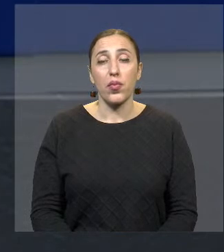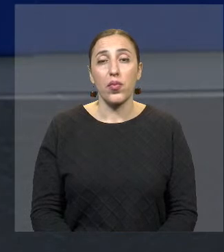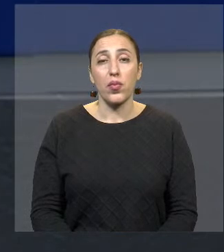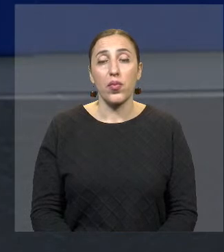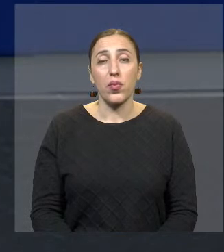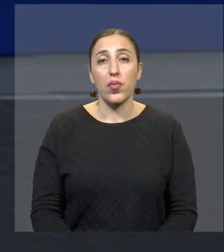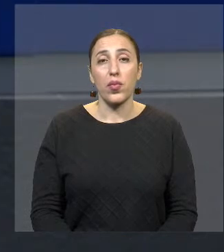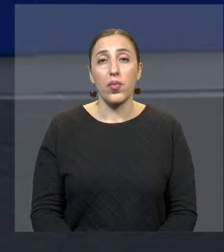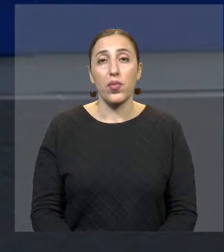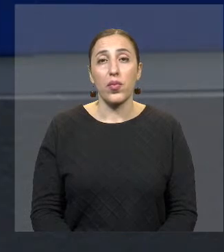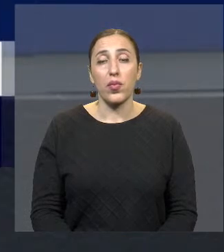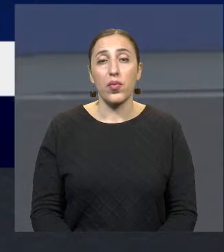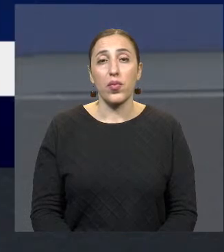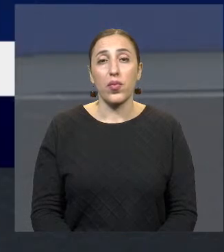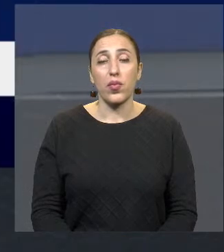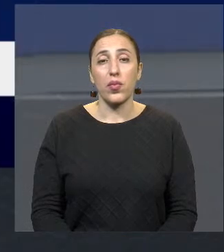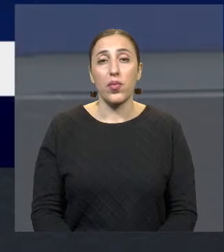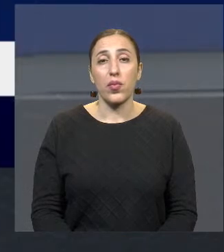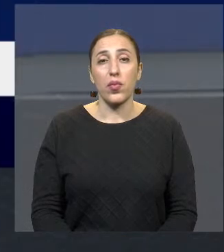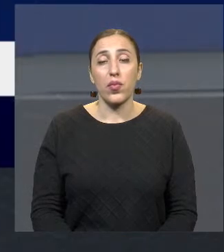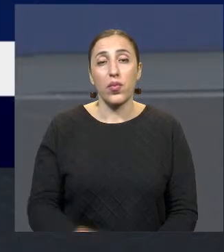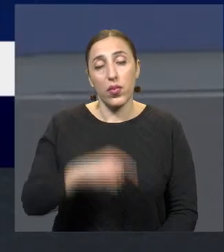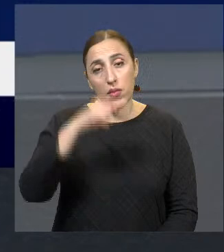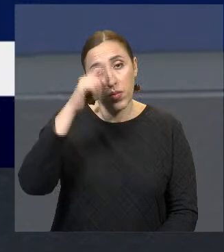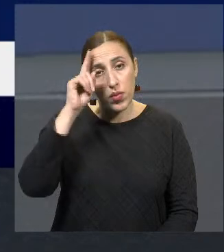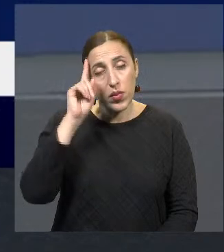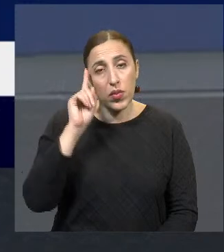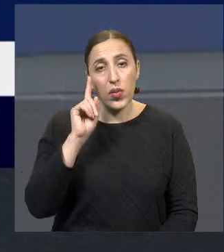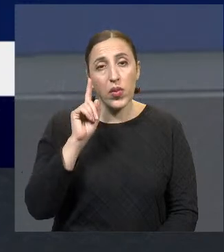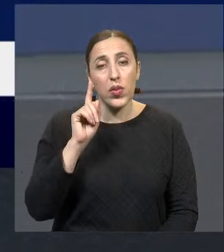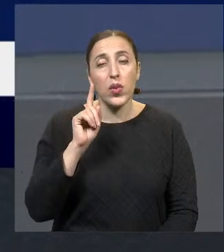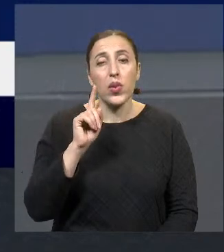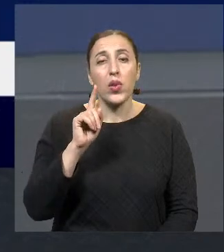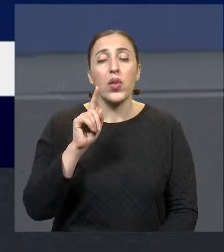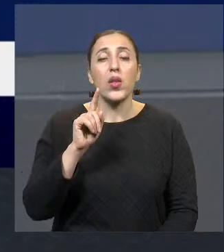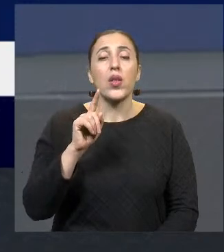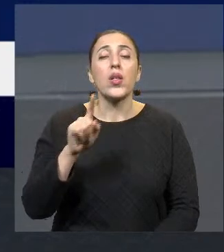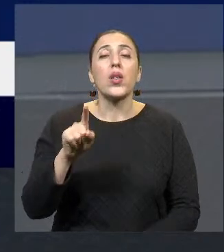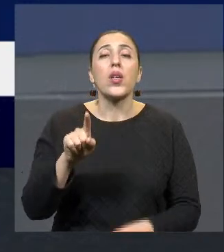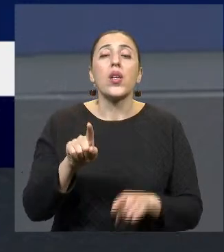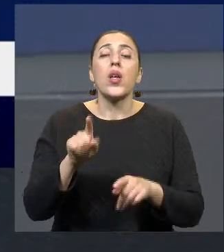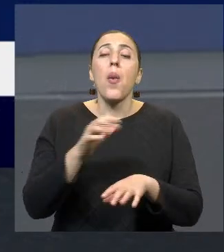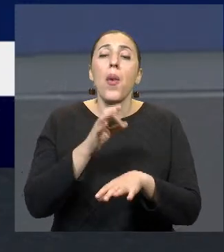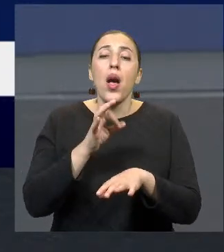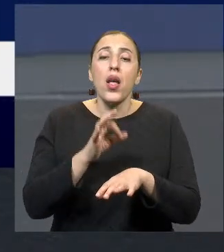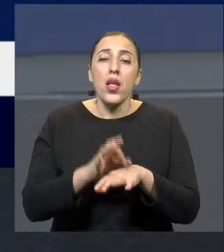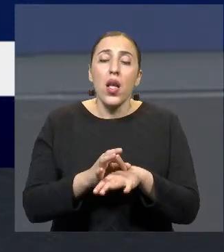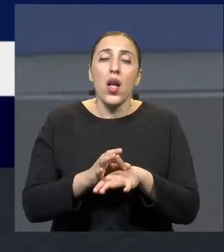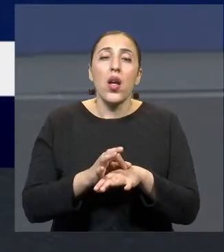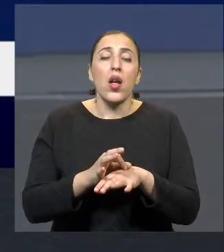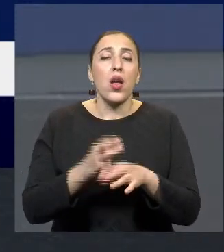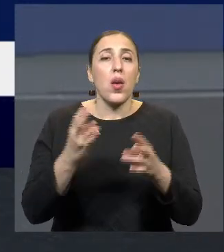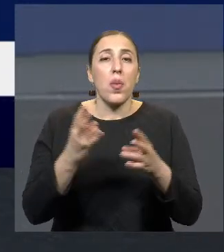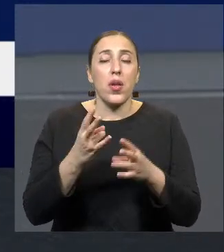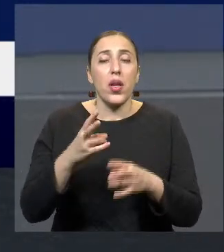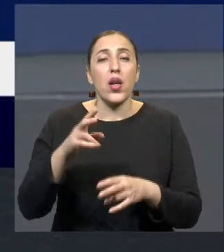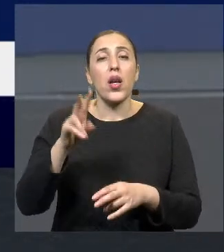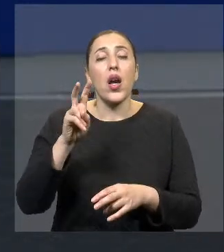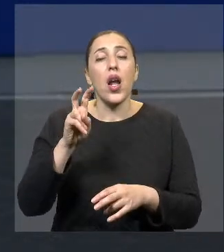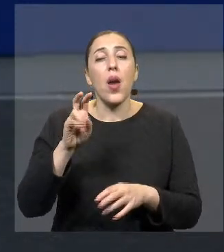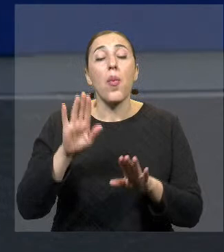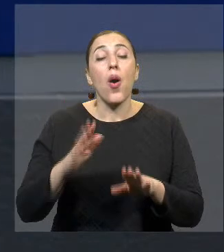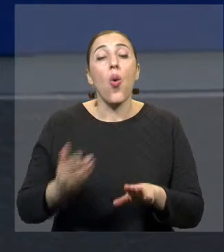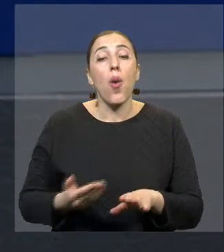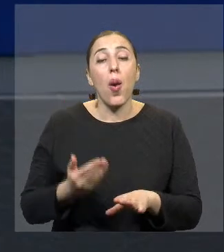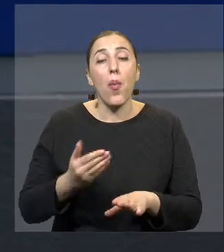պատասխանատու երաշխավորել Հառաբաղում մնացած հայերի իրավունքները